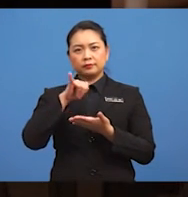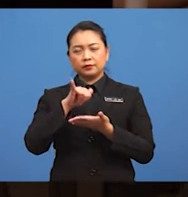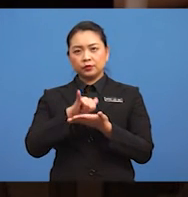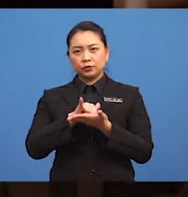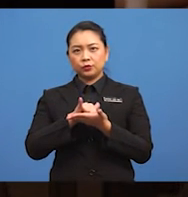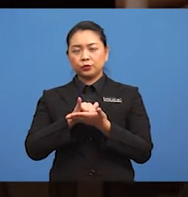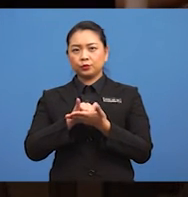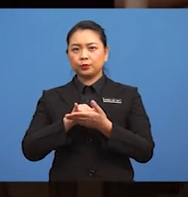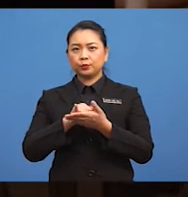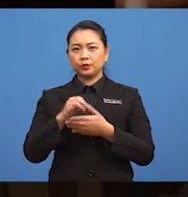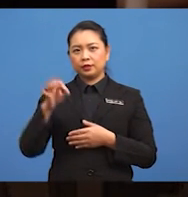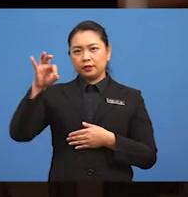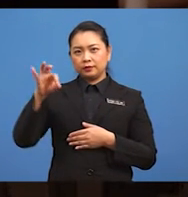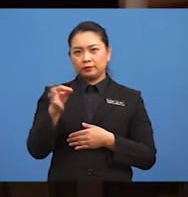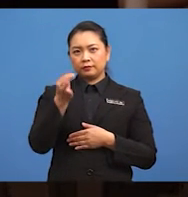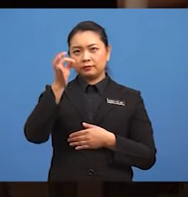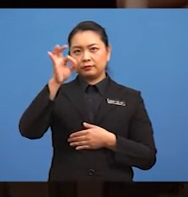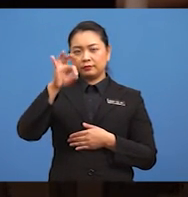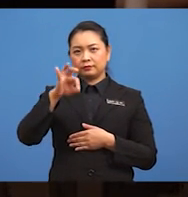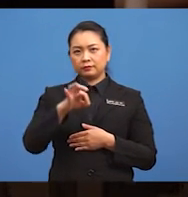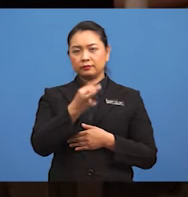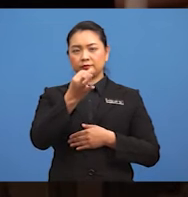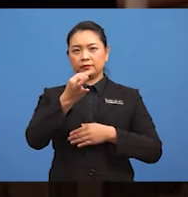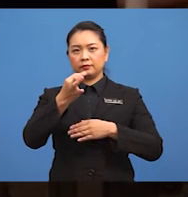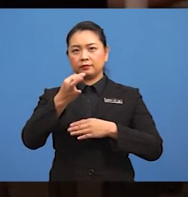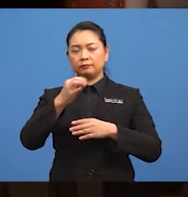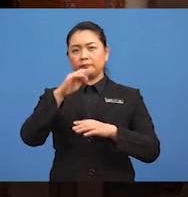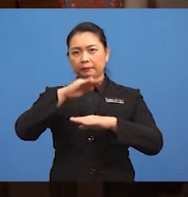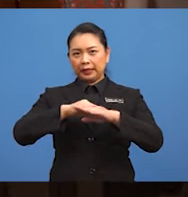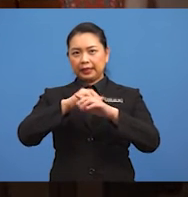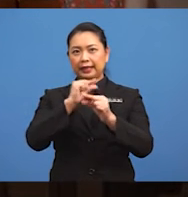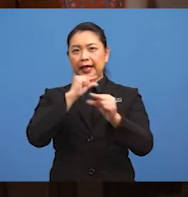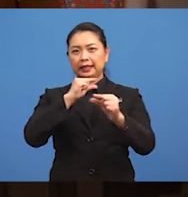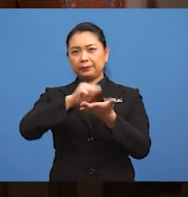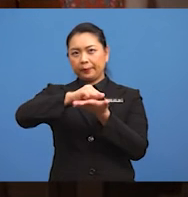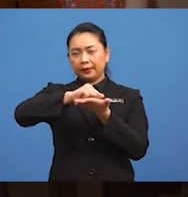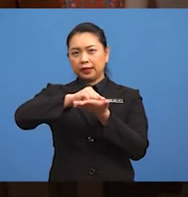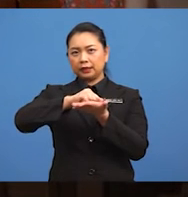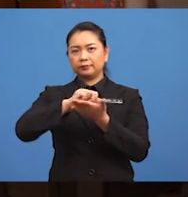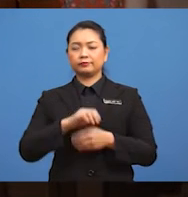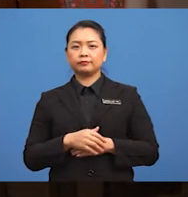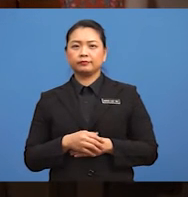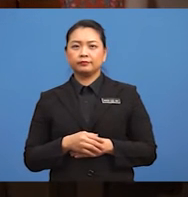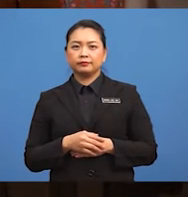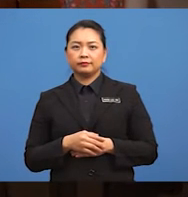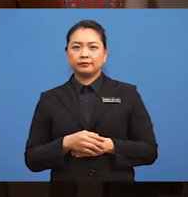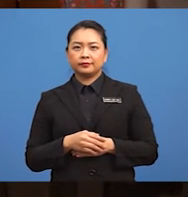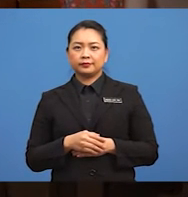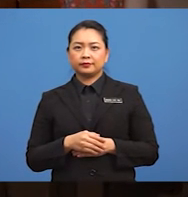Kemudian jelujur di bahagian garisan pemadan sepanjang lubang lengan.